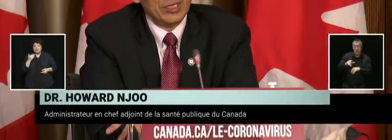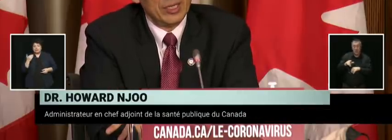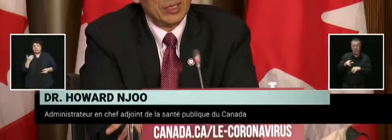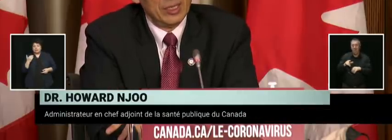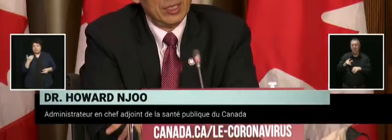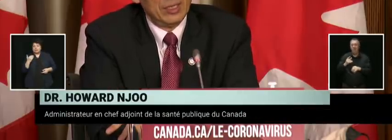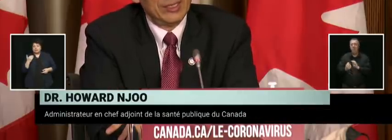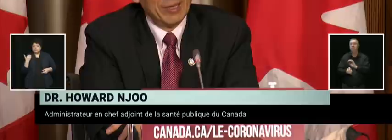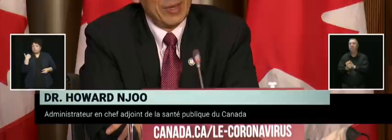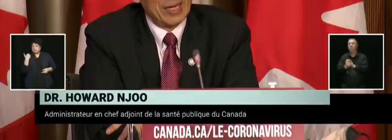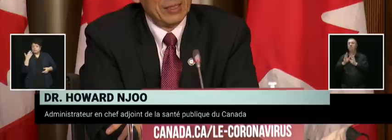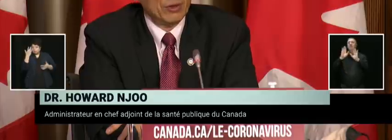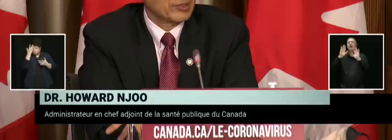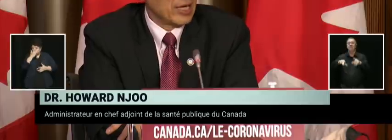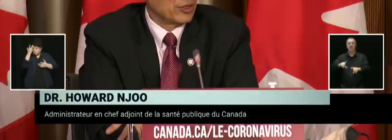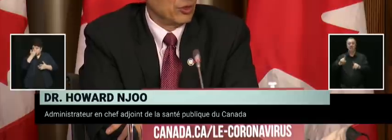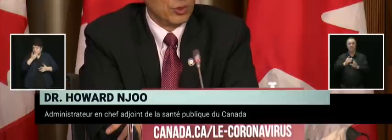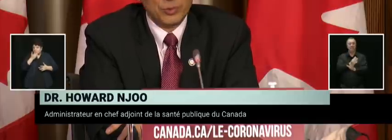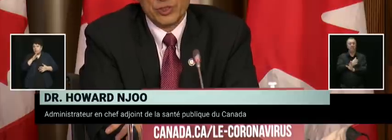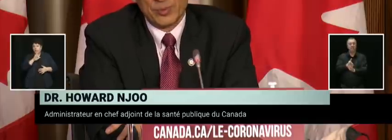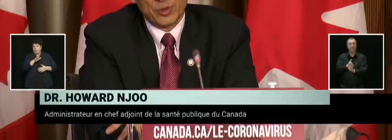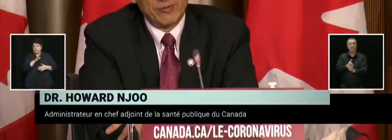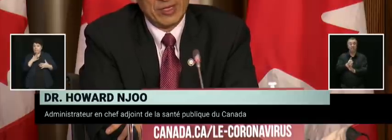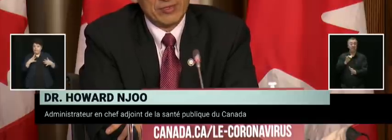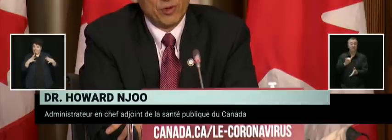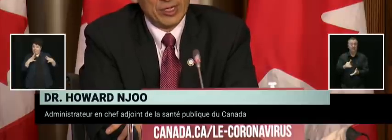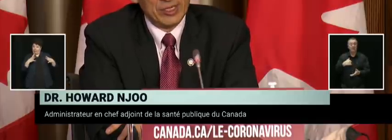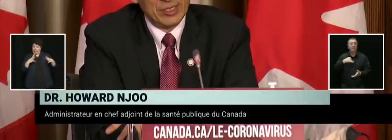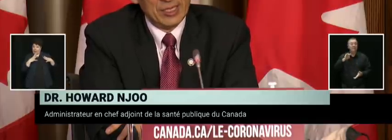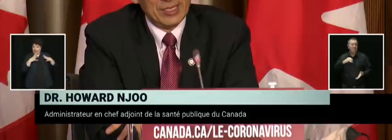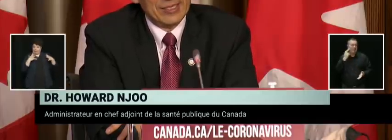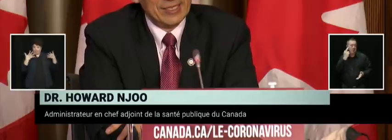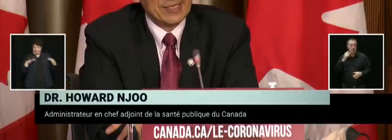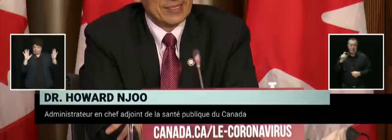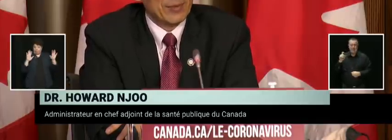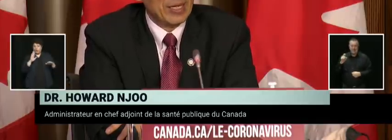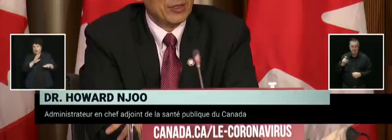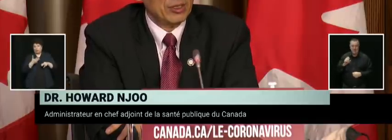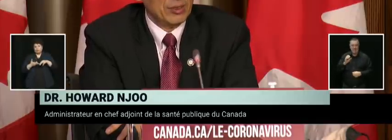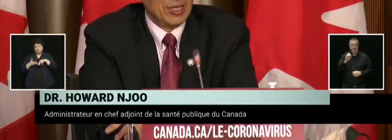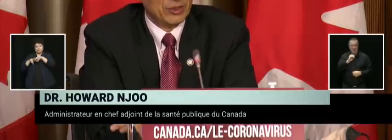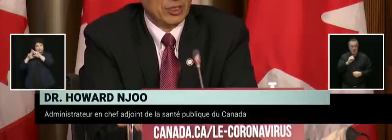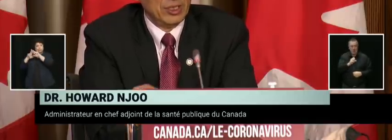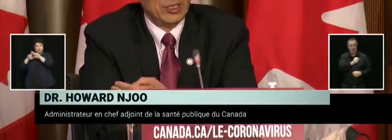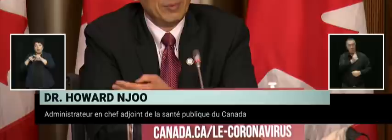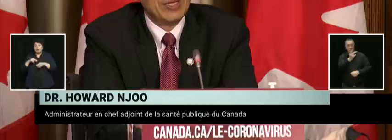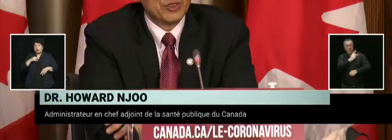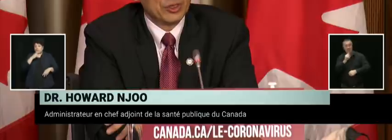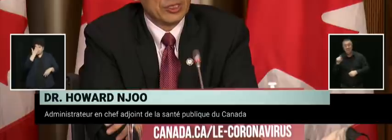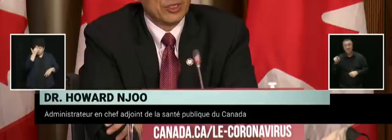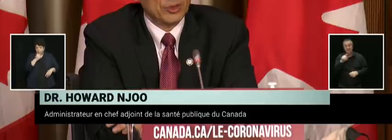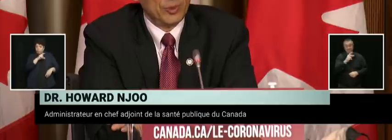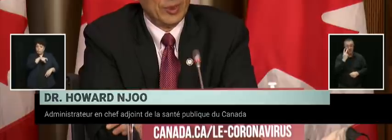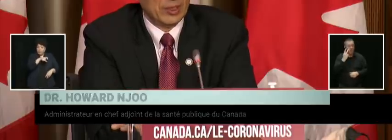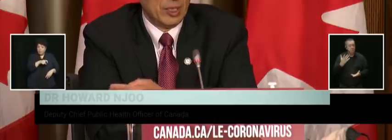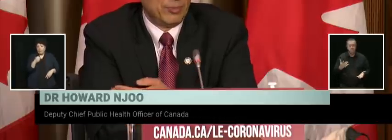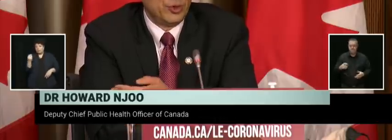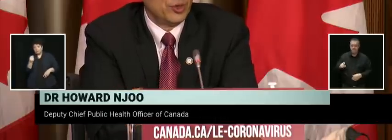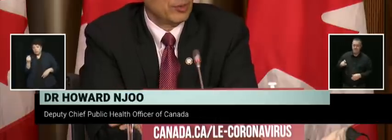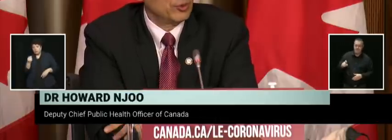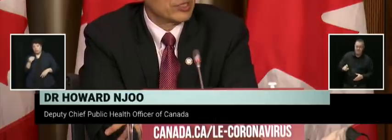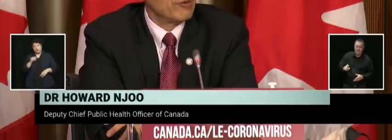pourquoi le Québec, l'Ontario, plusieurs provinces voient que c'est nécessaire maintenant de mettre les mesures de santé